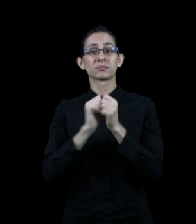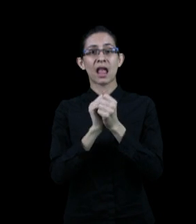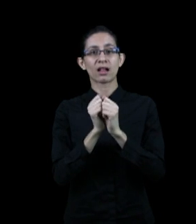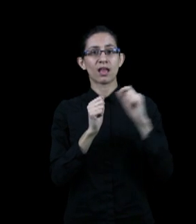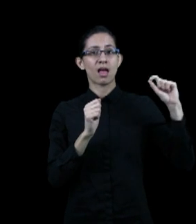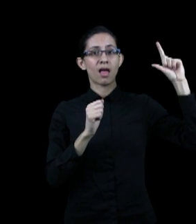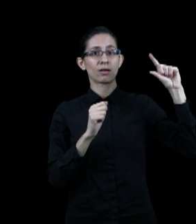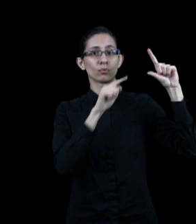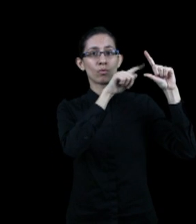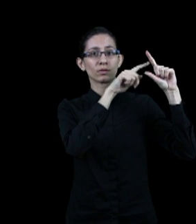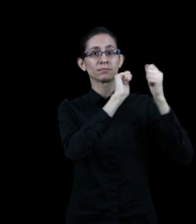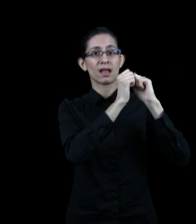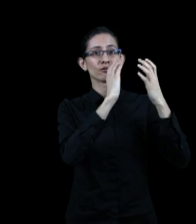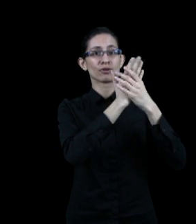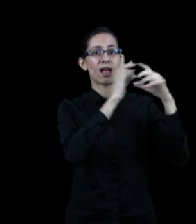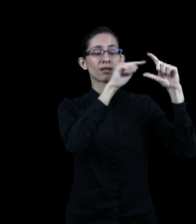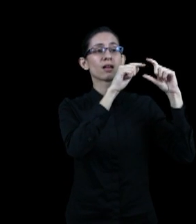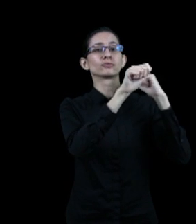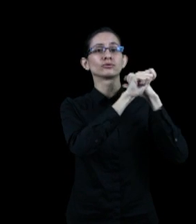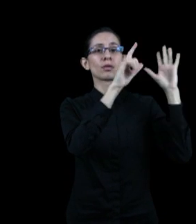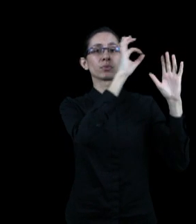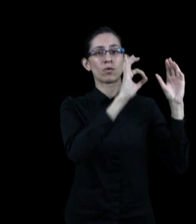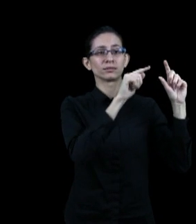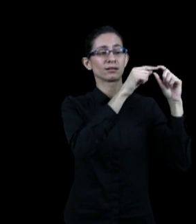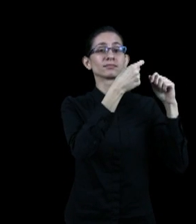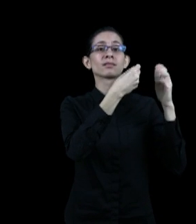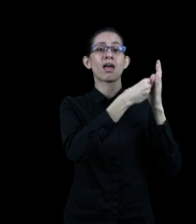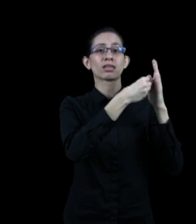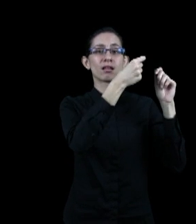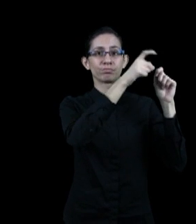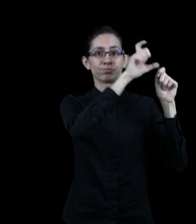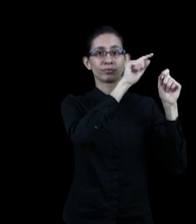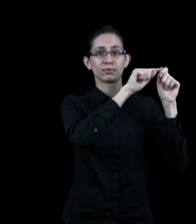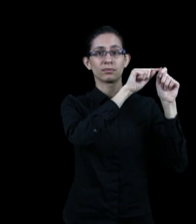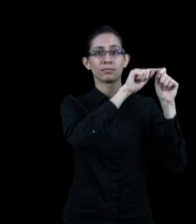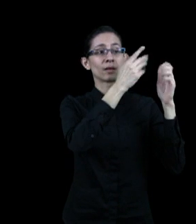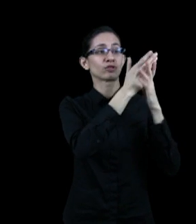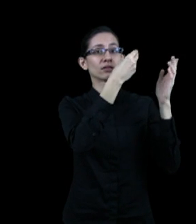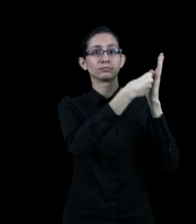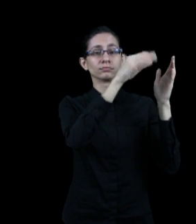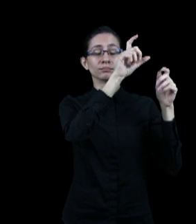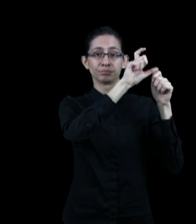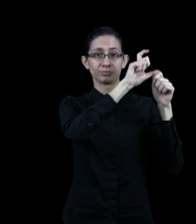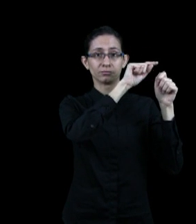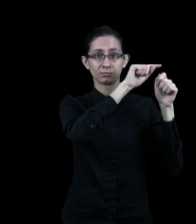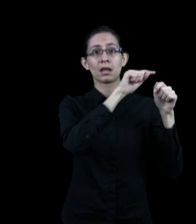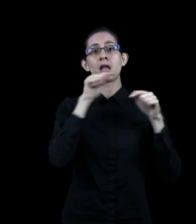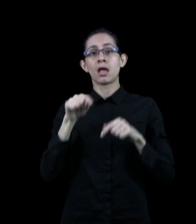gdy użyliśmy średniej jako podstawy, że wzrost ceny o 67% powoduje wzrost wielkości podaży o